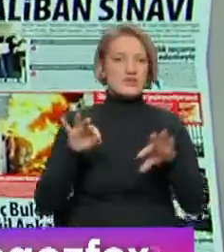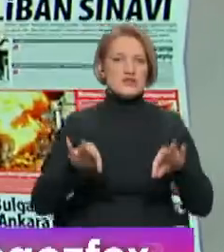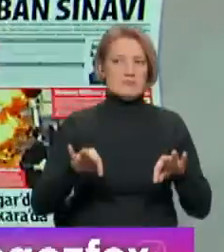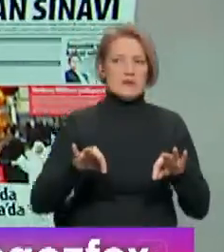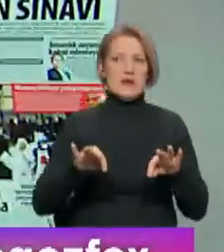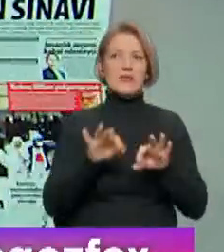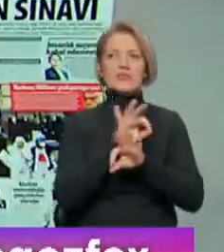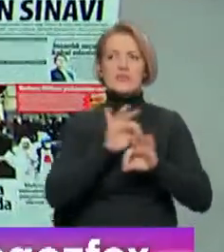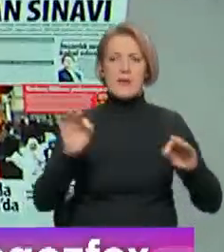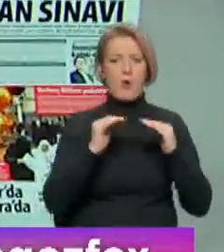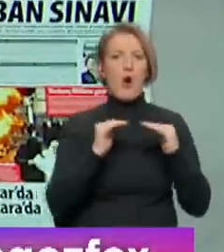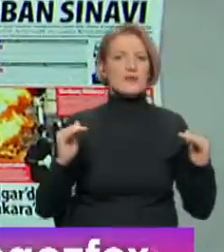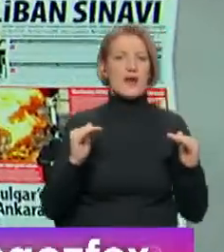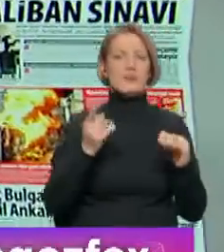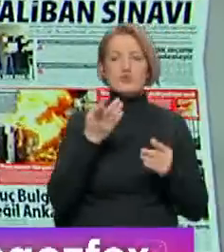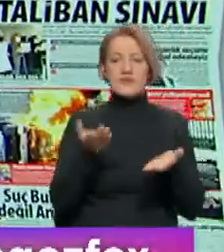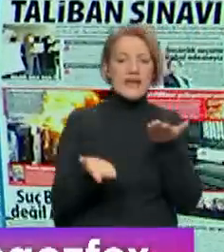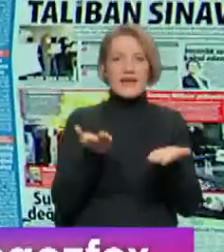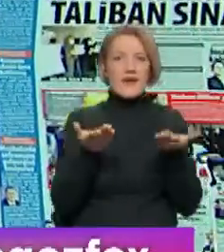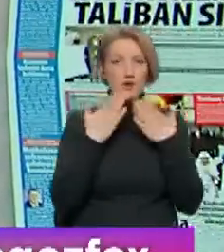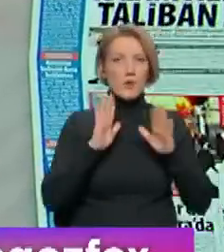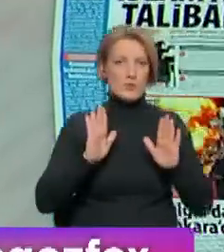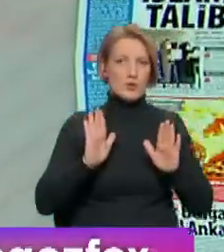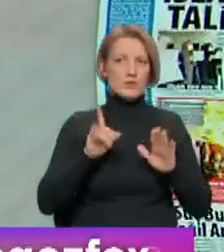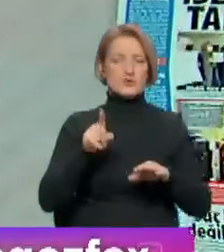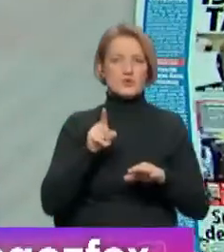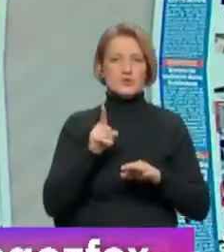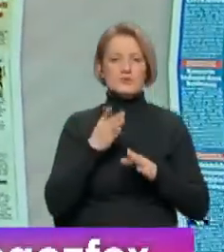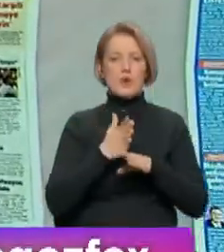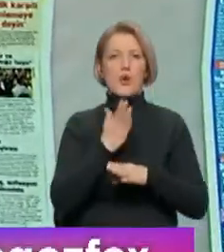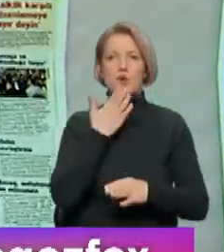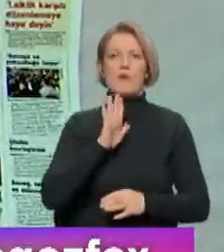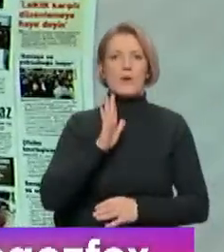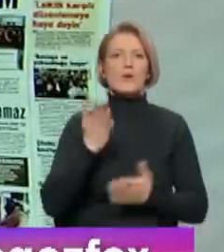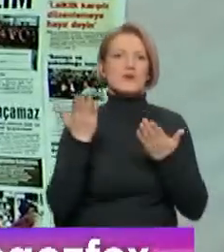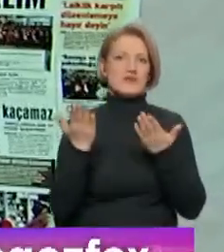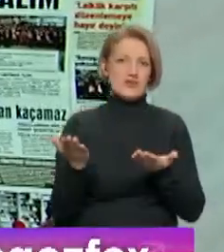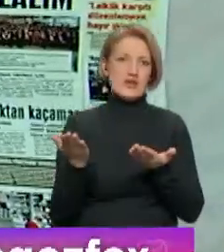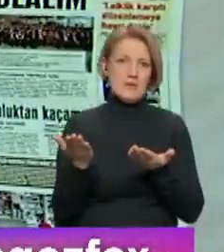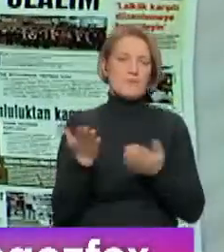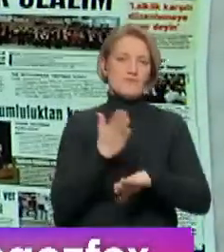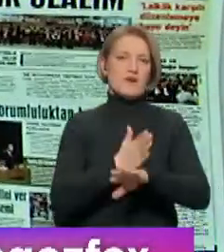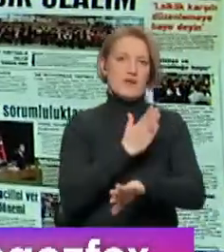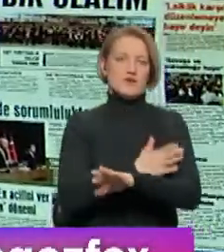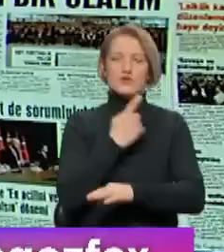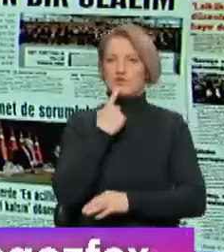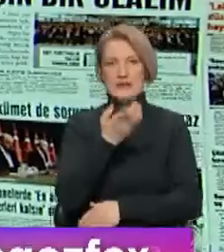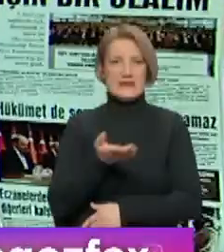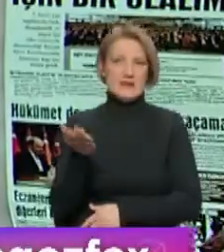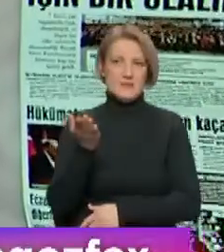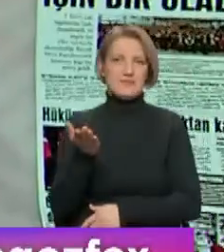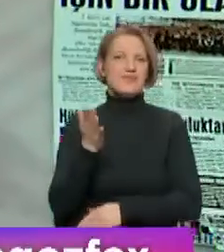tam ortada yok mu bunun bir dengesi yok mu bunun bir doğrusu işte vatandaşın söyledikleri